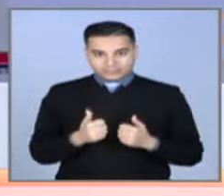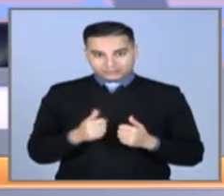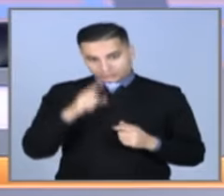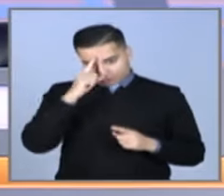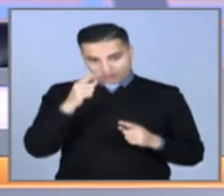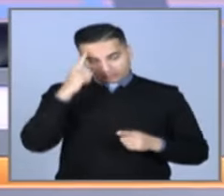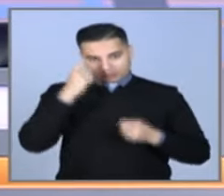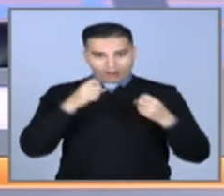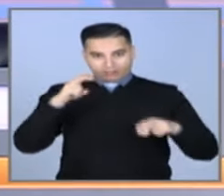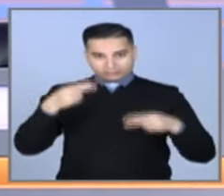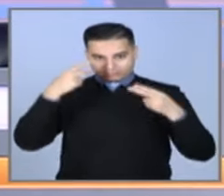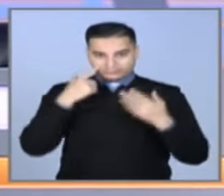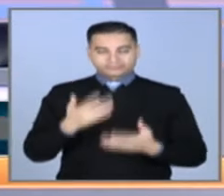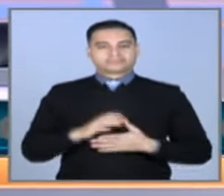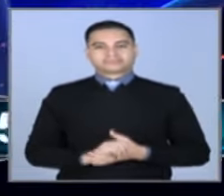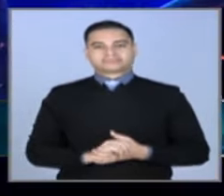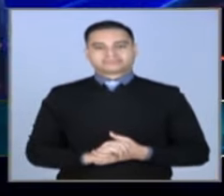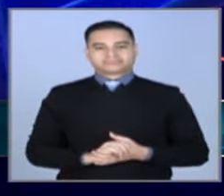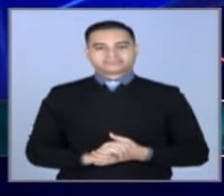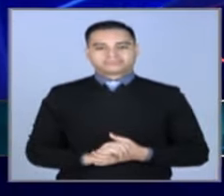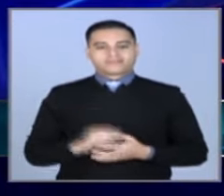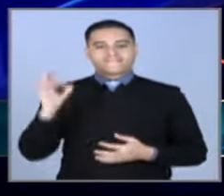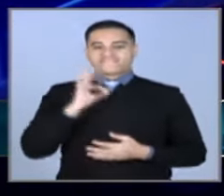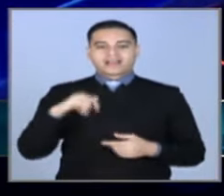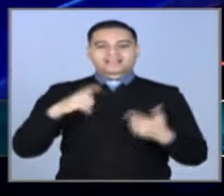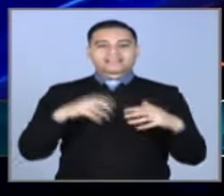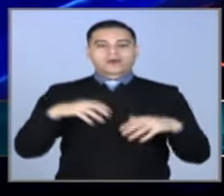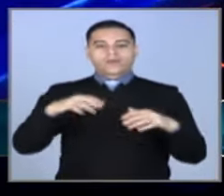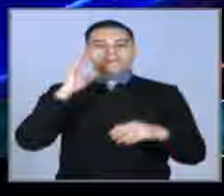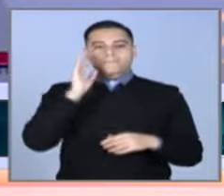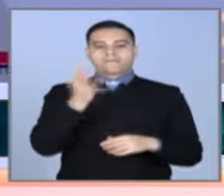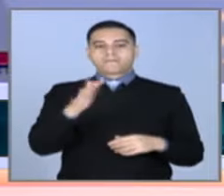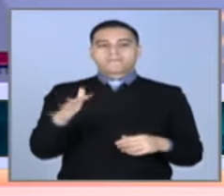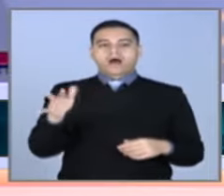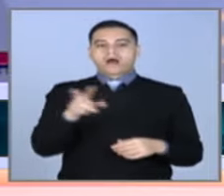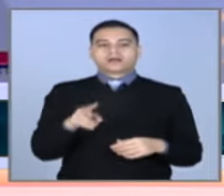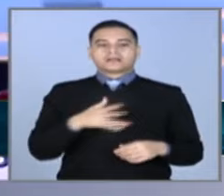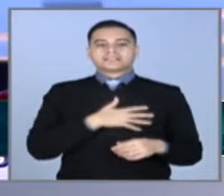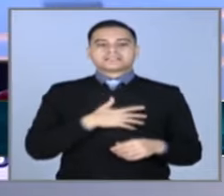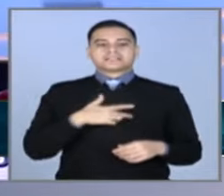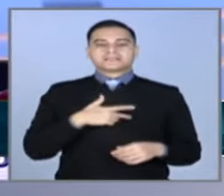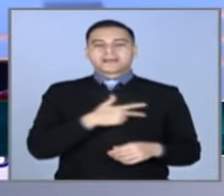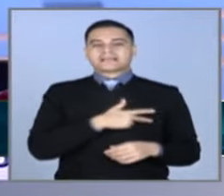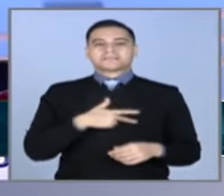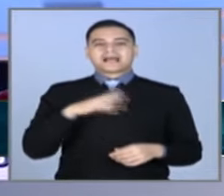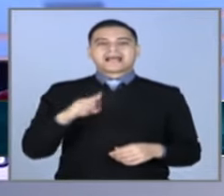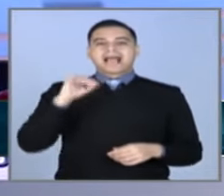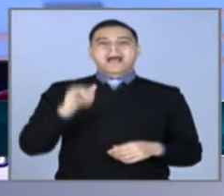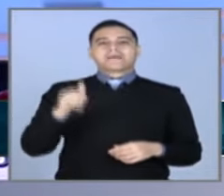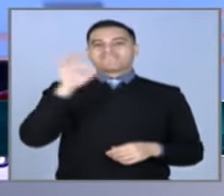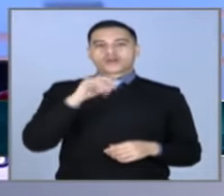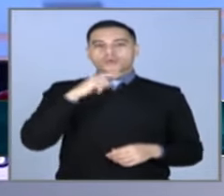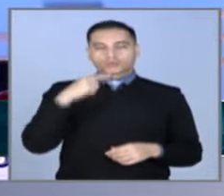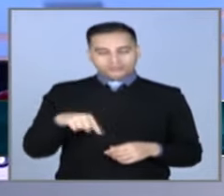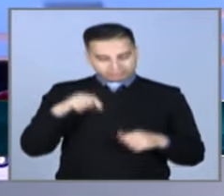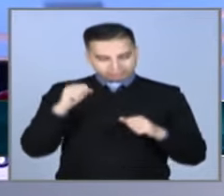الله. تحت الضغط كاونتر. في أي دولة يقع نهر كاما؟ روسيا. صح. من هي الفنانة التي قامت بدور علا